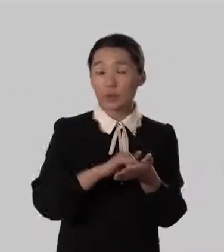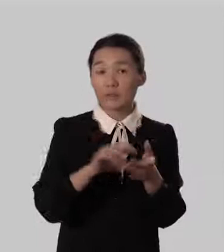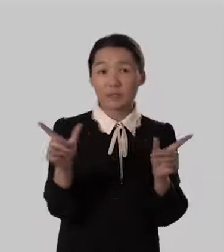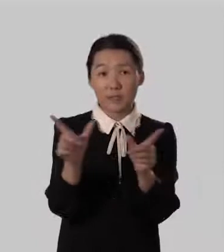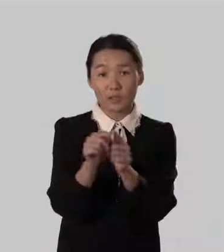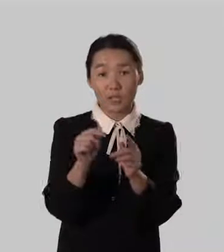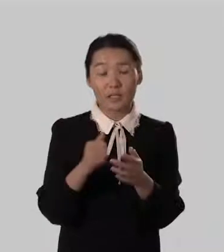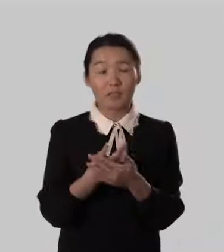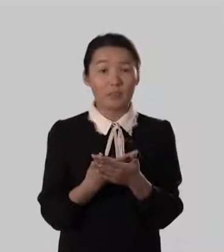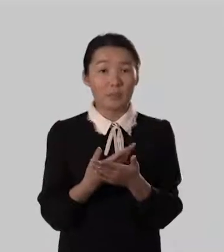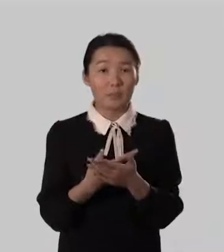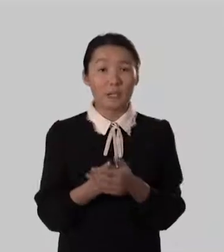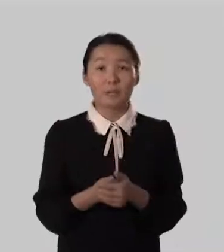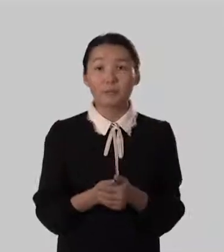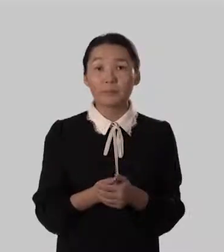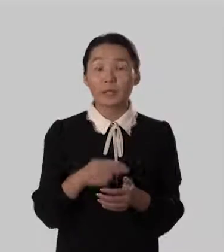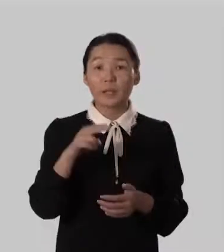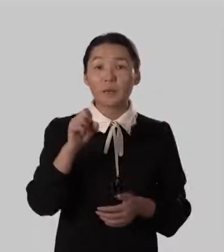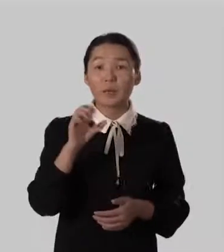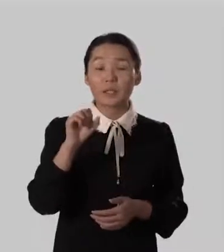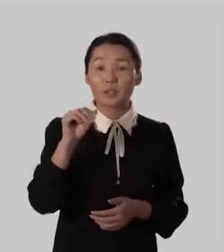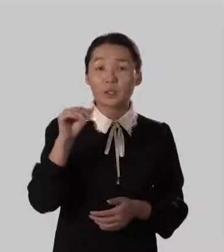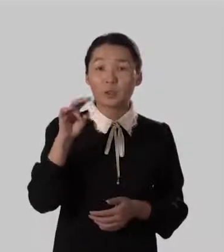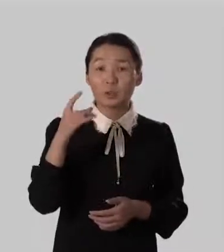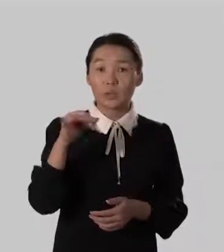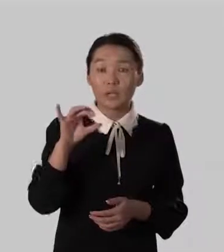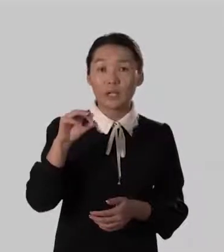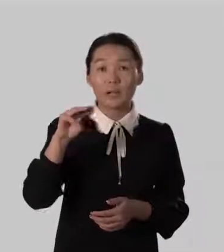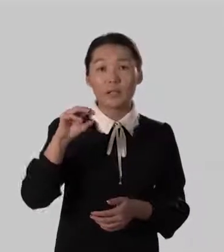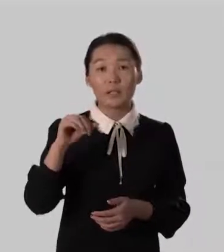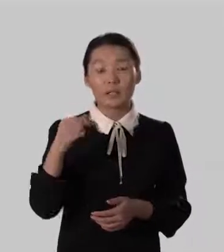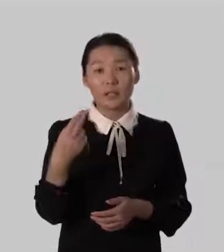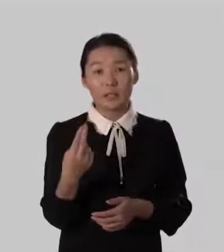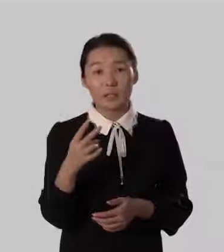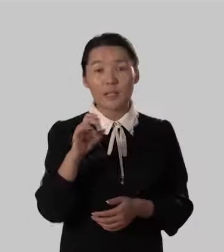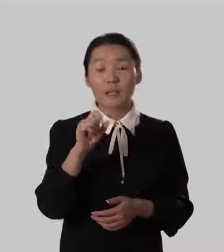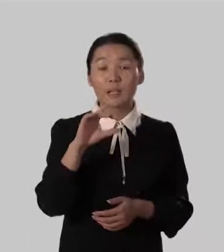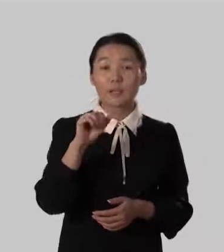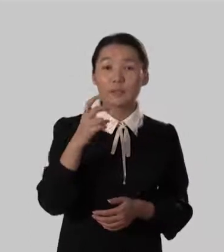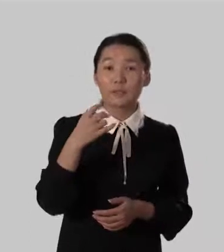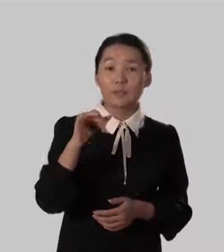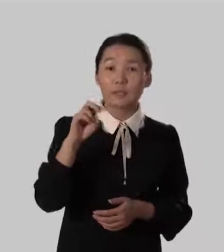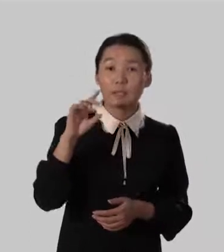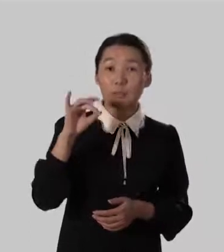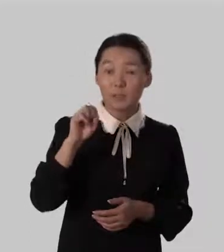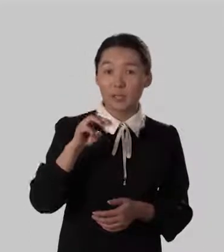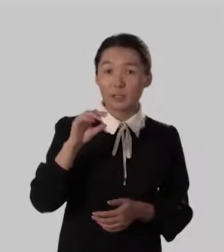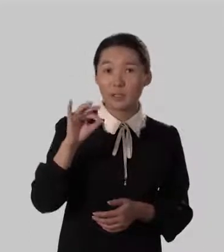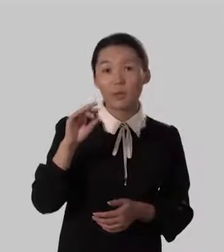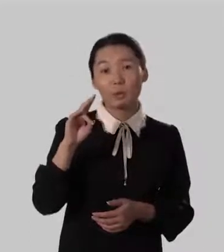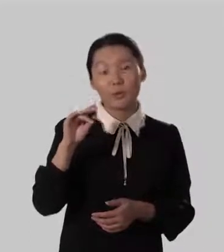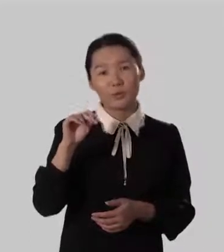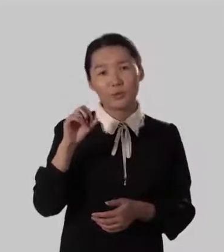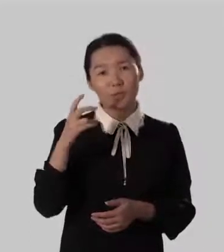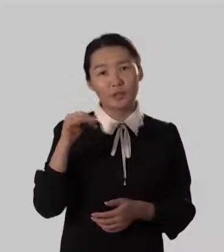сочетаниях например посаженый отец названый брат человек